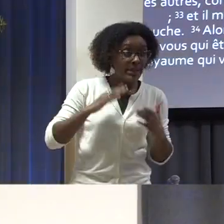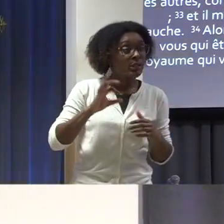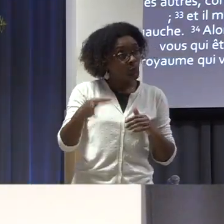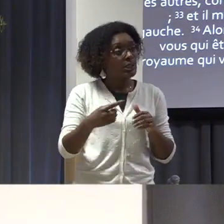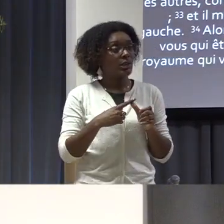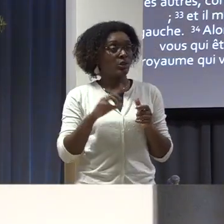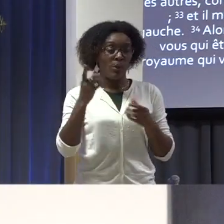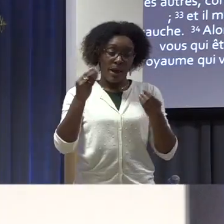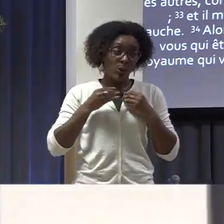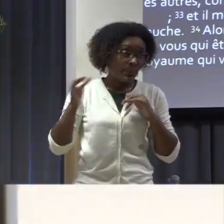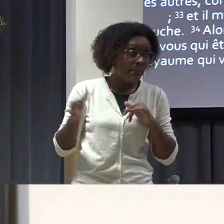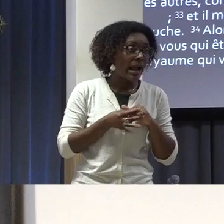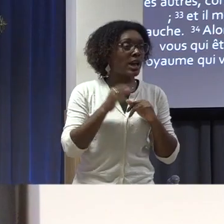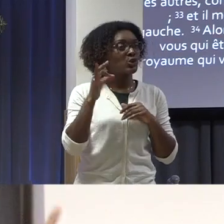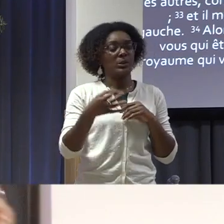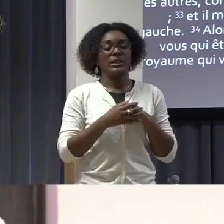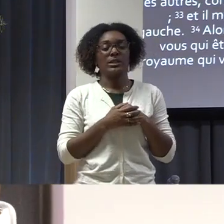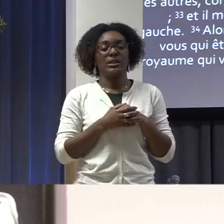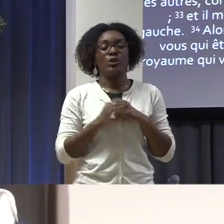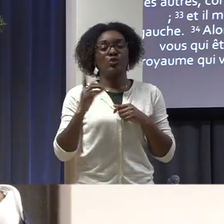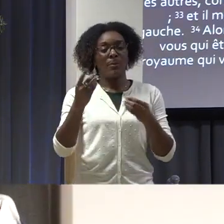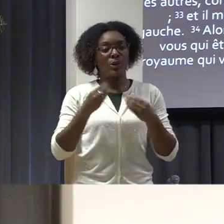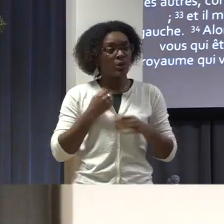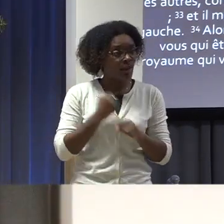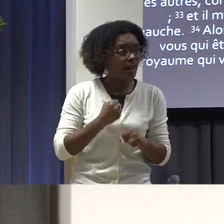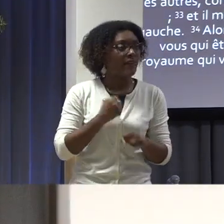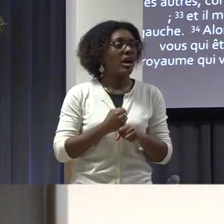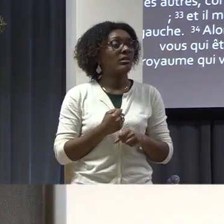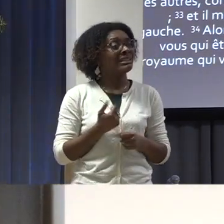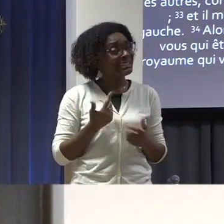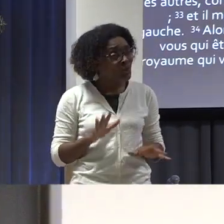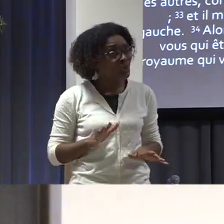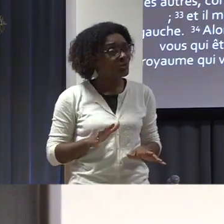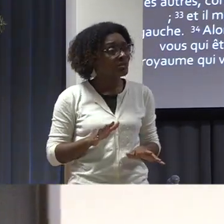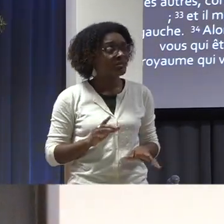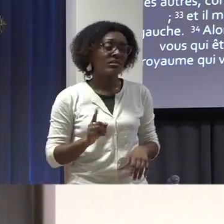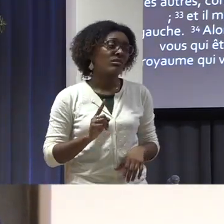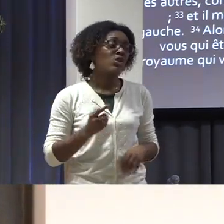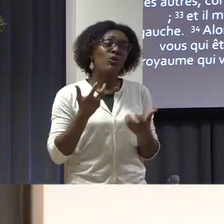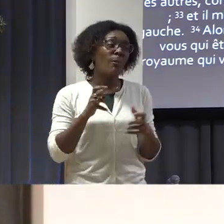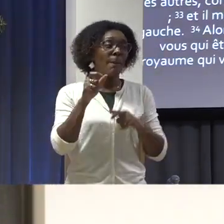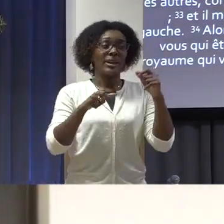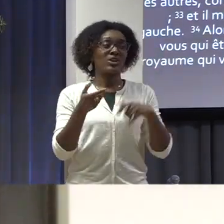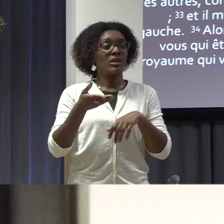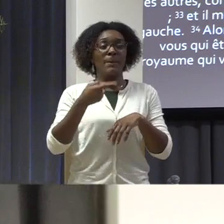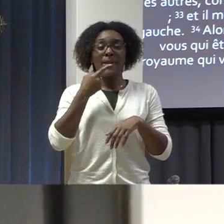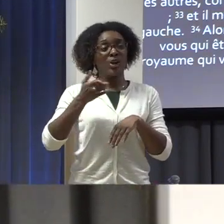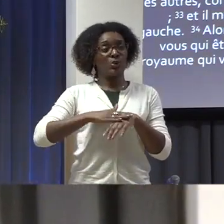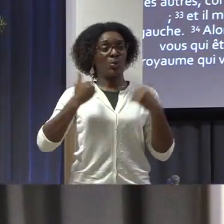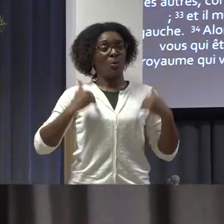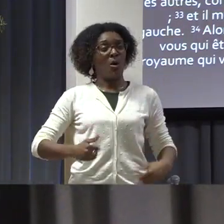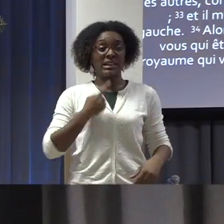nous avons un super boulot que ça ne soit pas ça que les gens diront que les gens disent qui elle a vécu